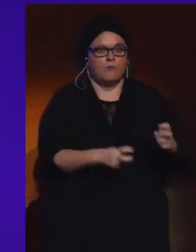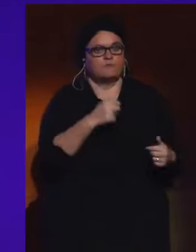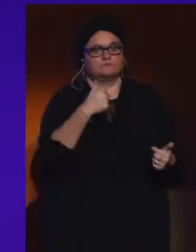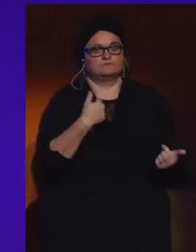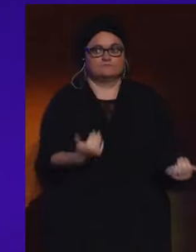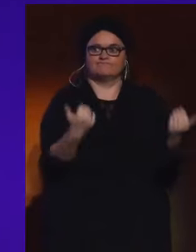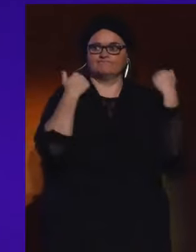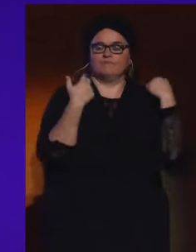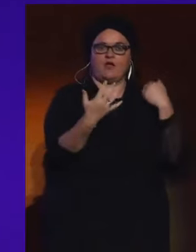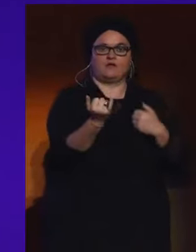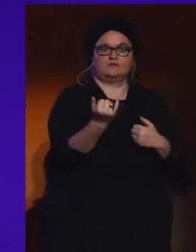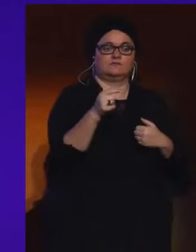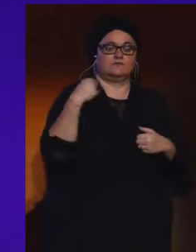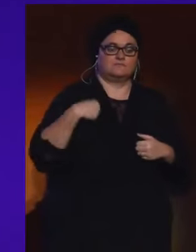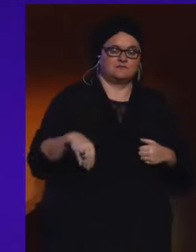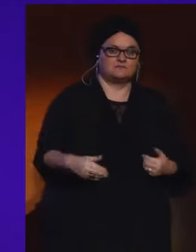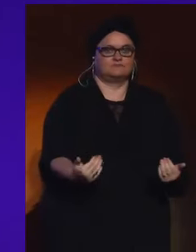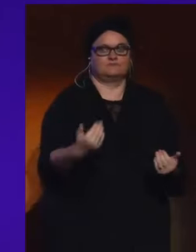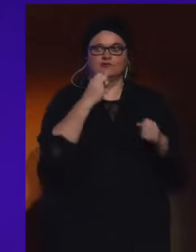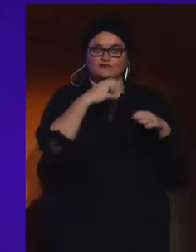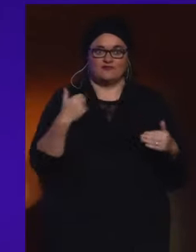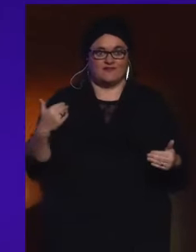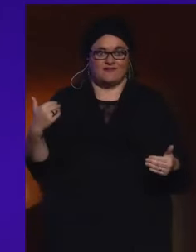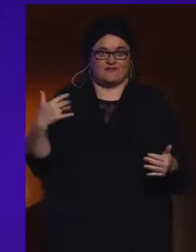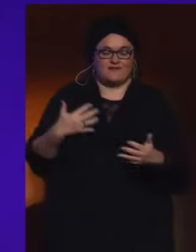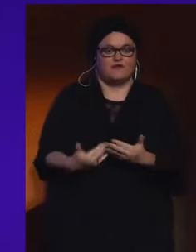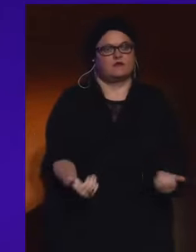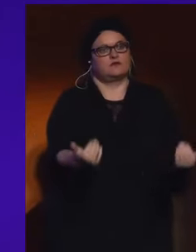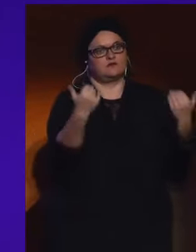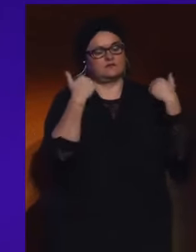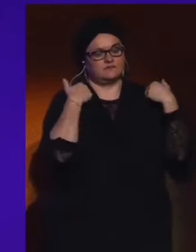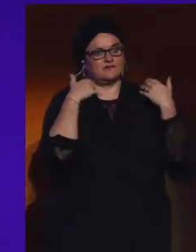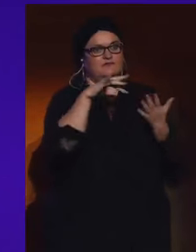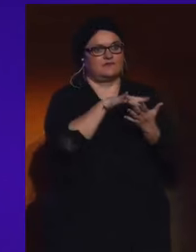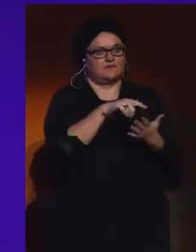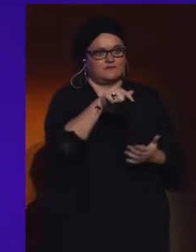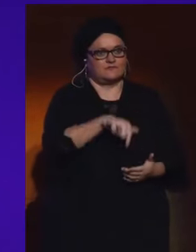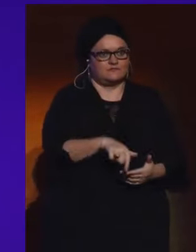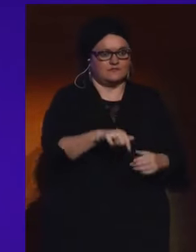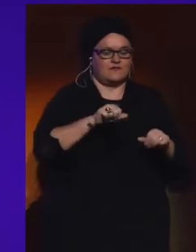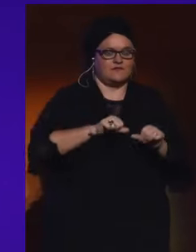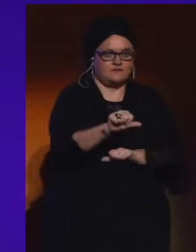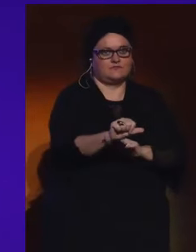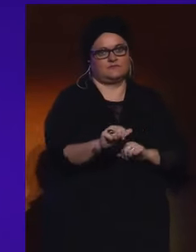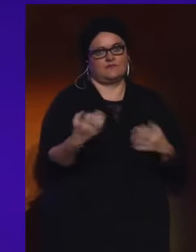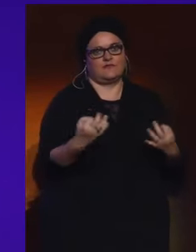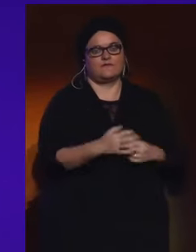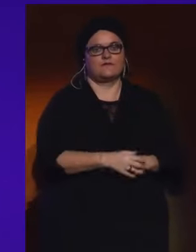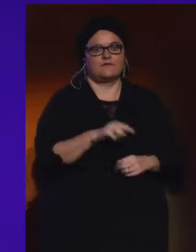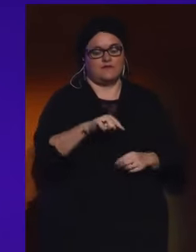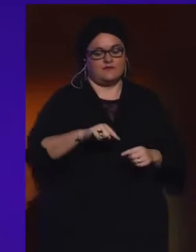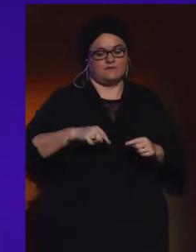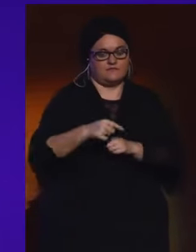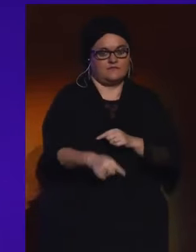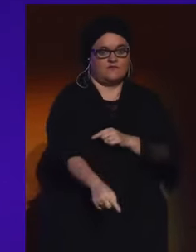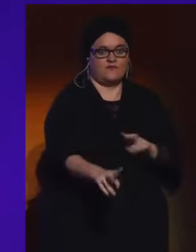dugu. Eta beraz ardura horretatik, ardura historiko horretatik, ekin behar dugu. Eta horretarako belaunaldi